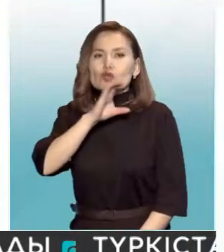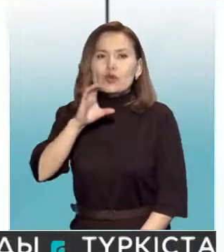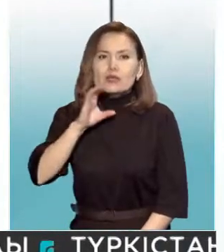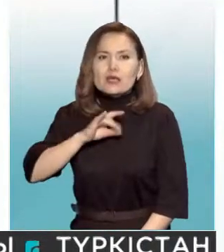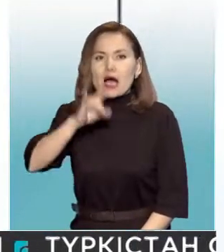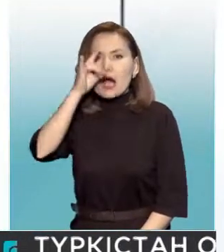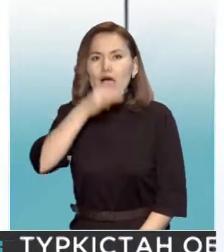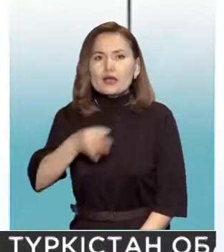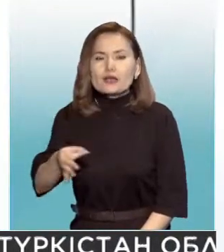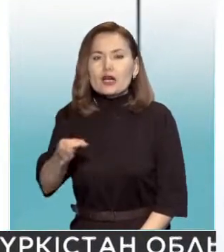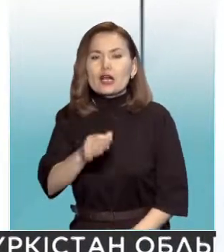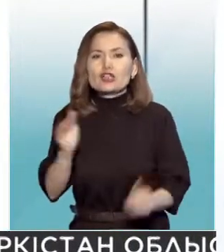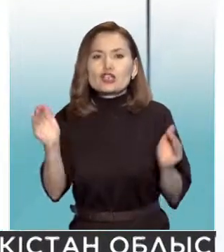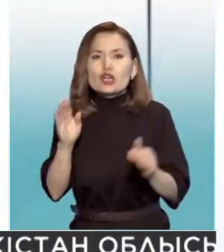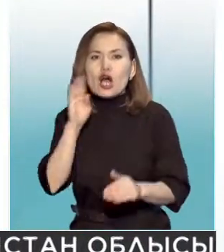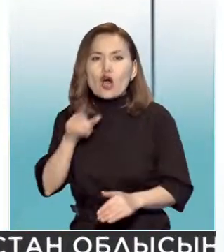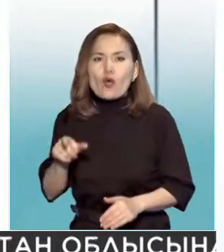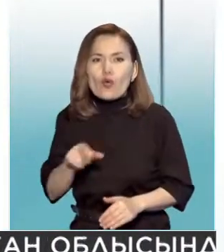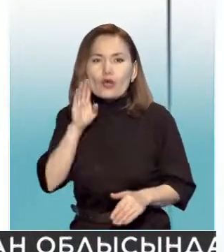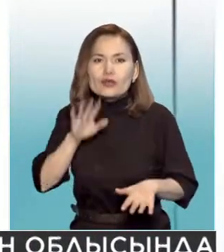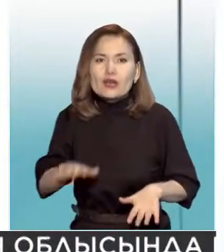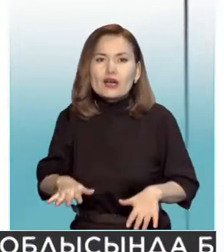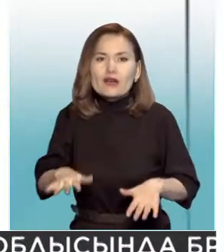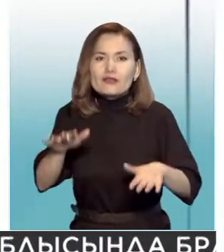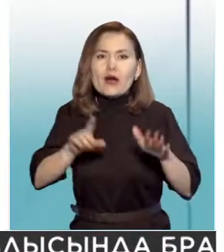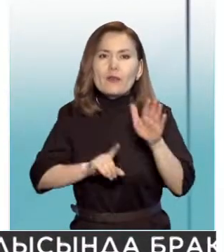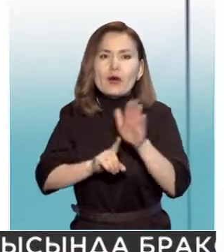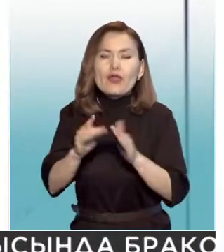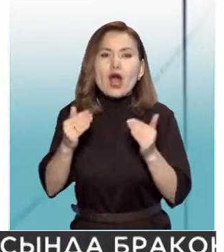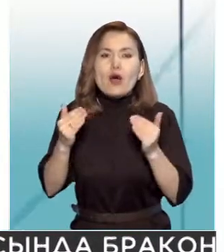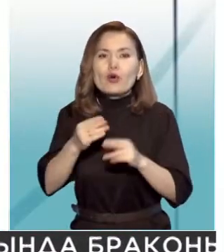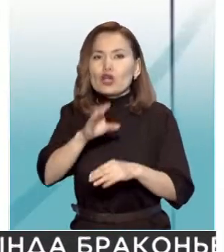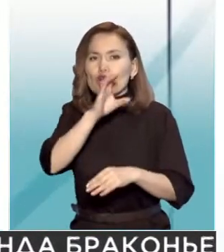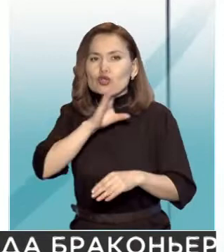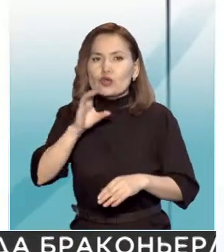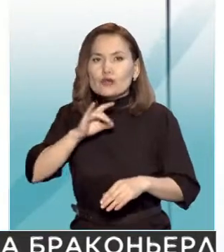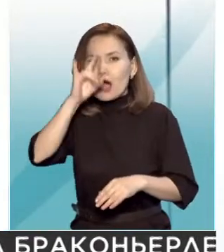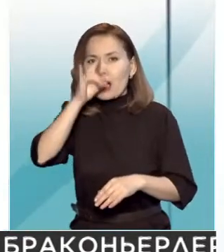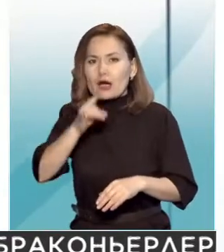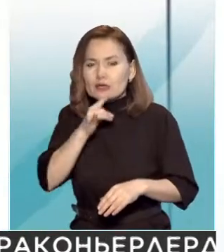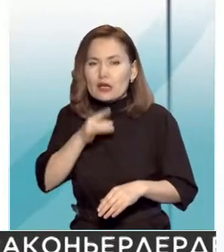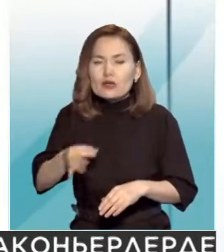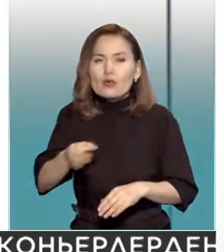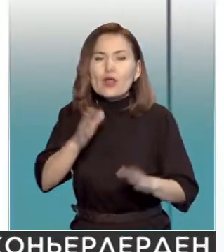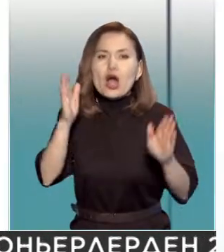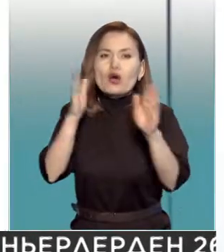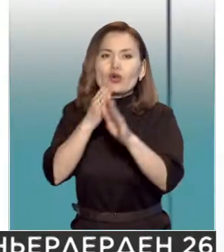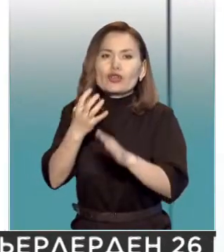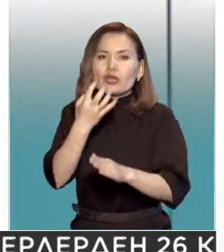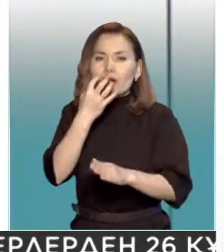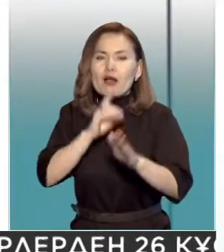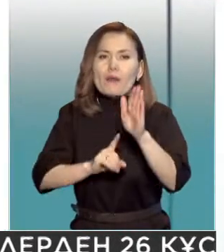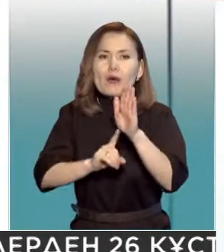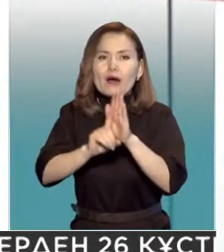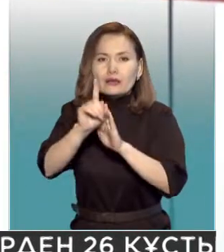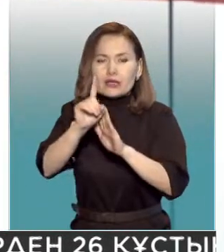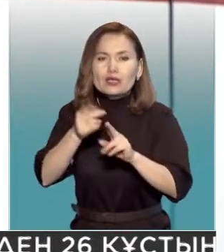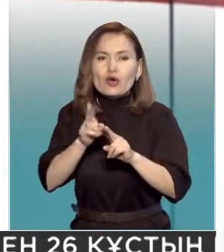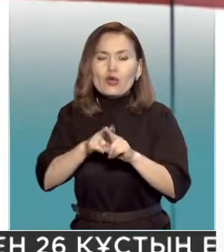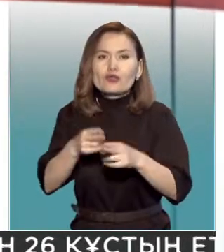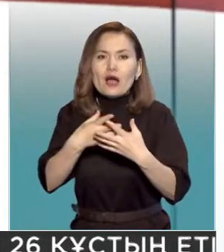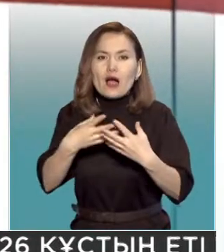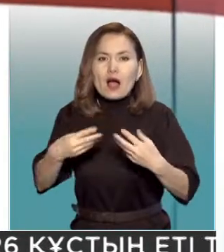Солтүстік Қазақстанда шағын өзендер арнасынан асып тасый бастады. Бүгін Теріскейде күн күрт жылынған болатын. Төтенше жағдай қызметтің мамандары